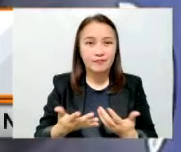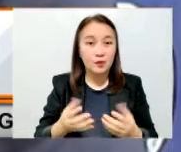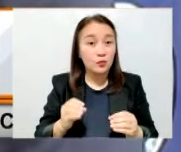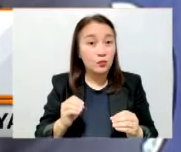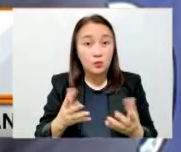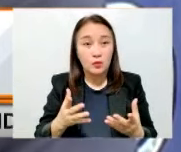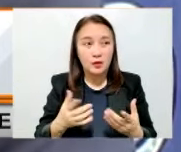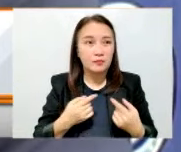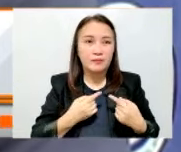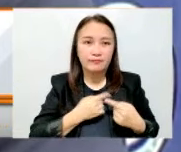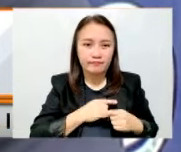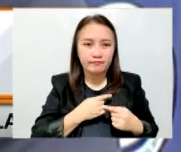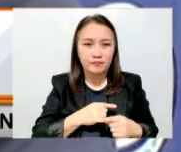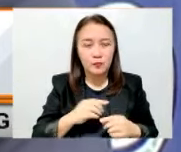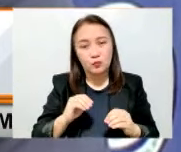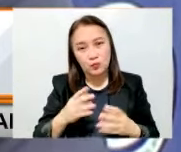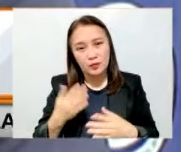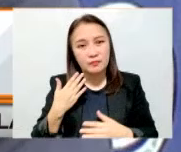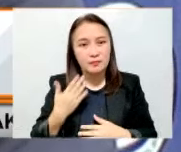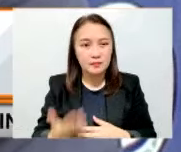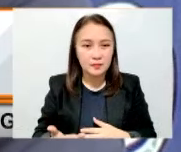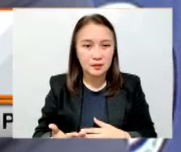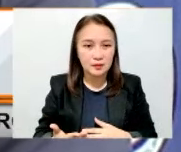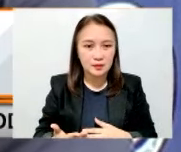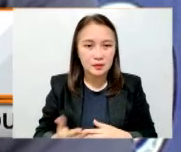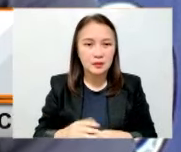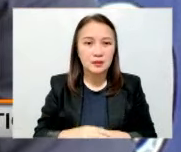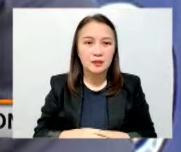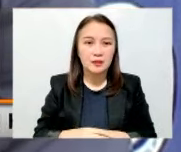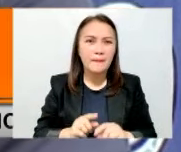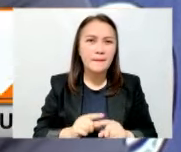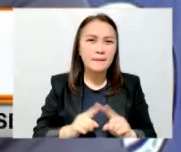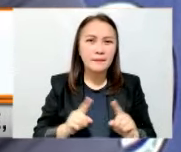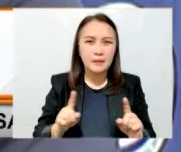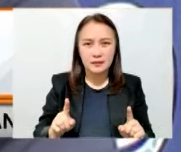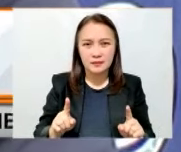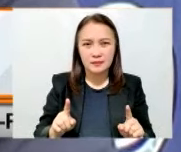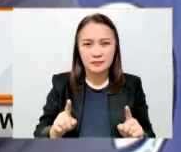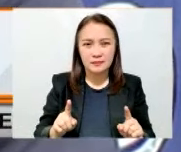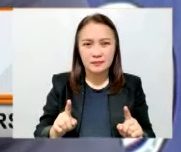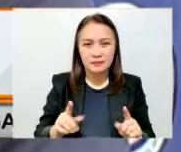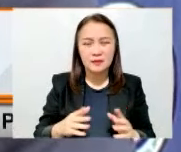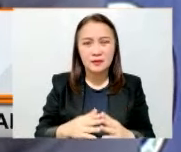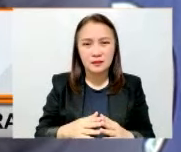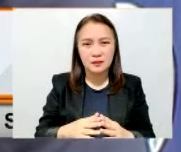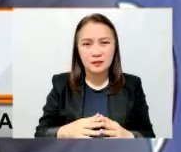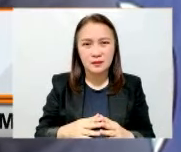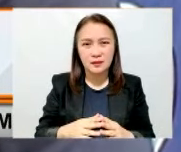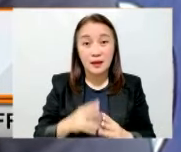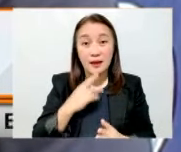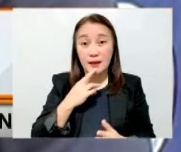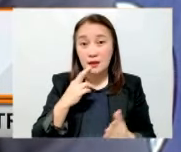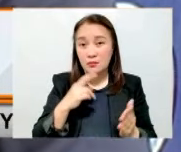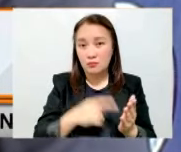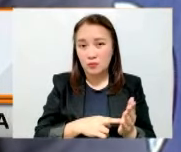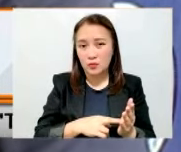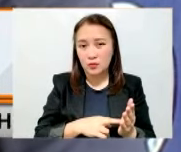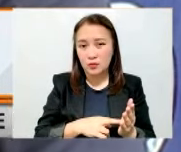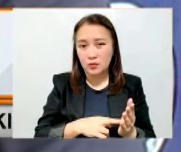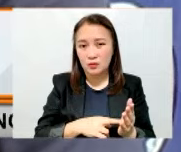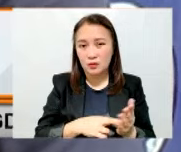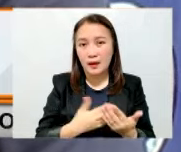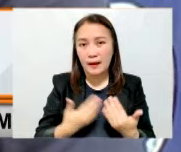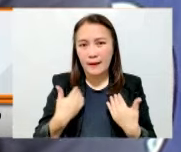na na-report or any na injured. But again, no, according to the report, no, we have conducted